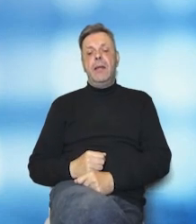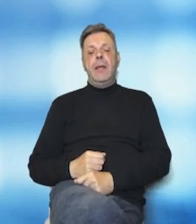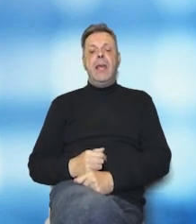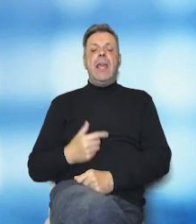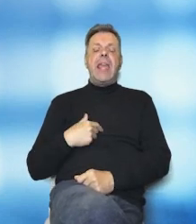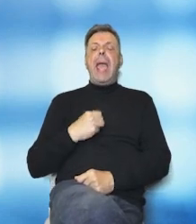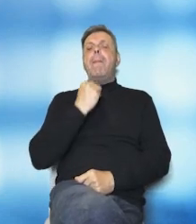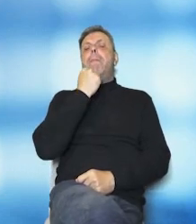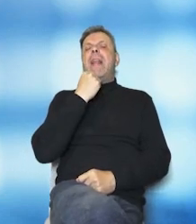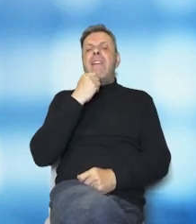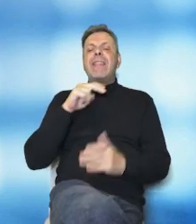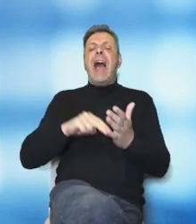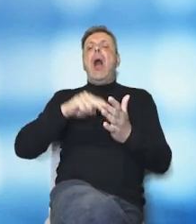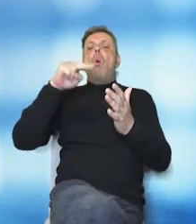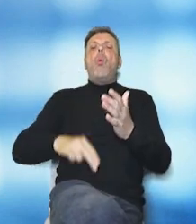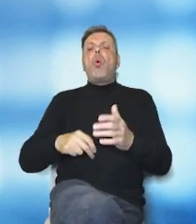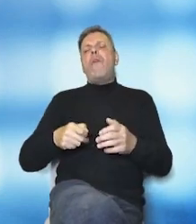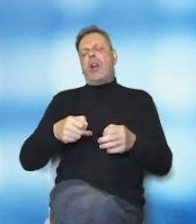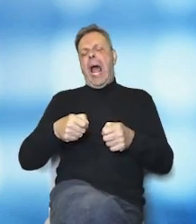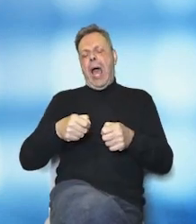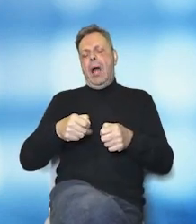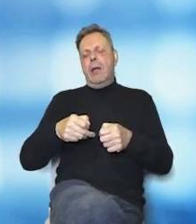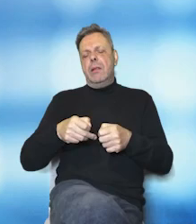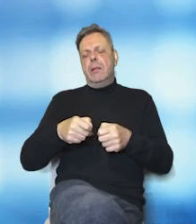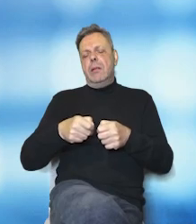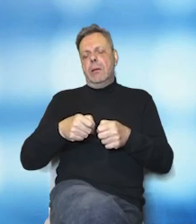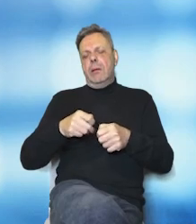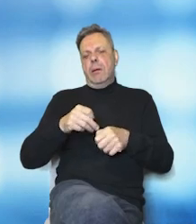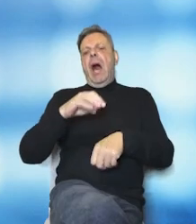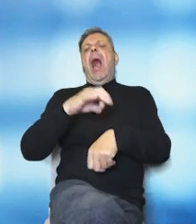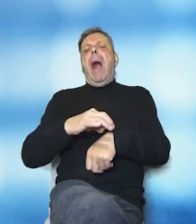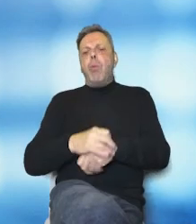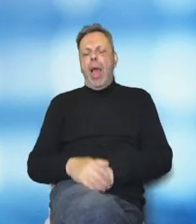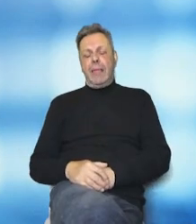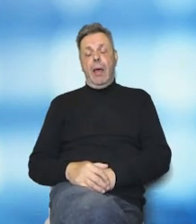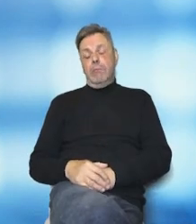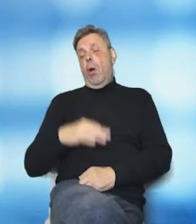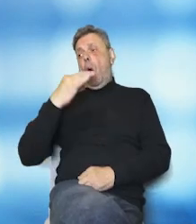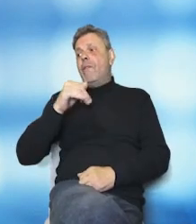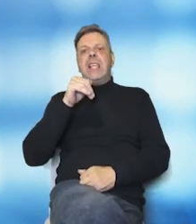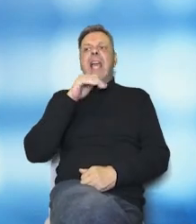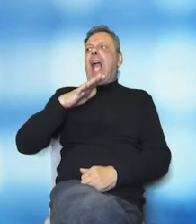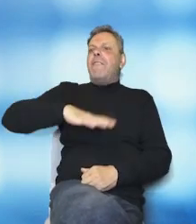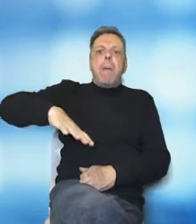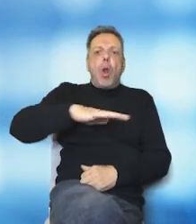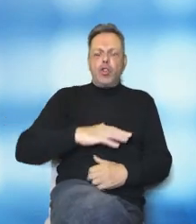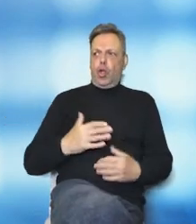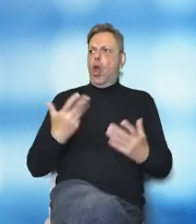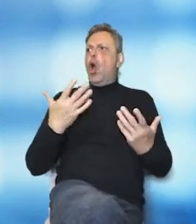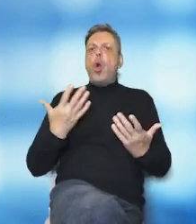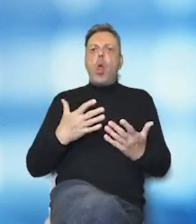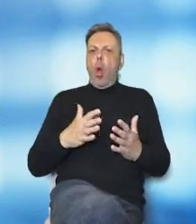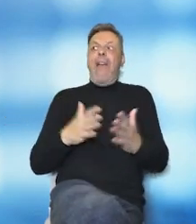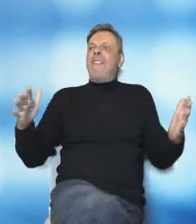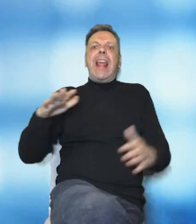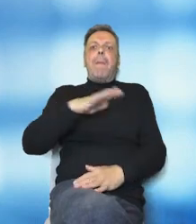takozvana privatna ugovorna ordinacija. Isto tako ovisi o tome u kakvom prostoru radi, koliko je taj prostor